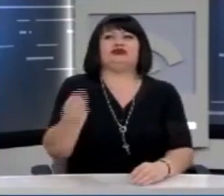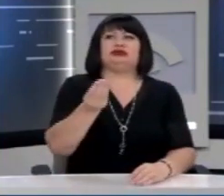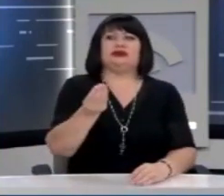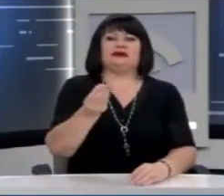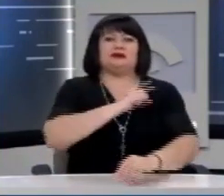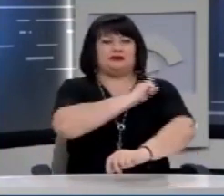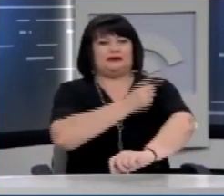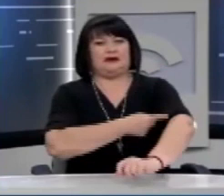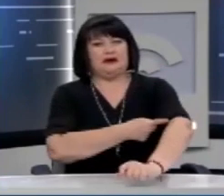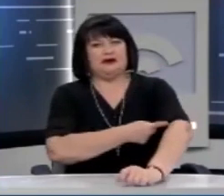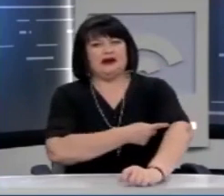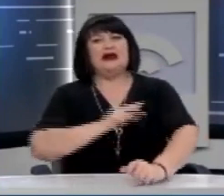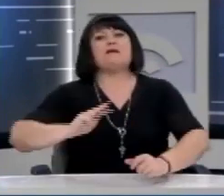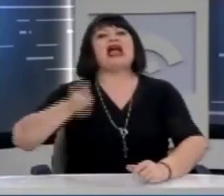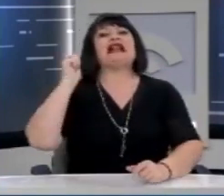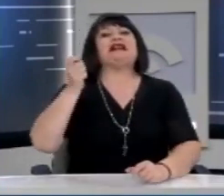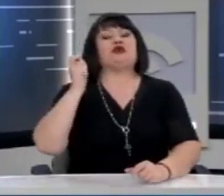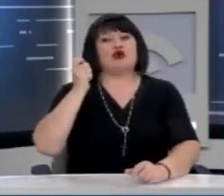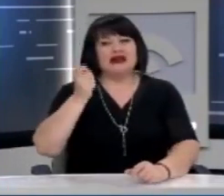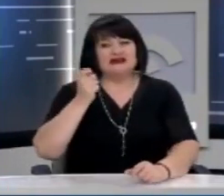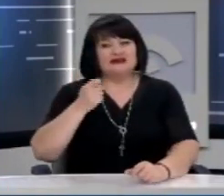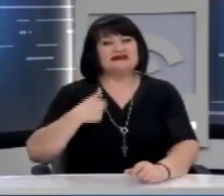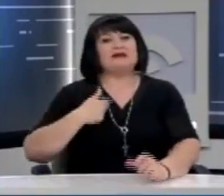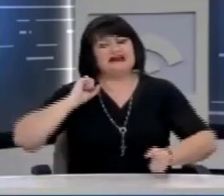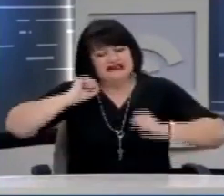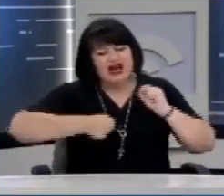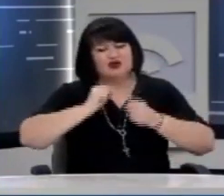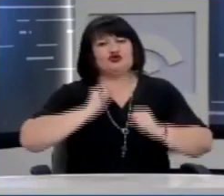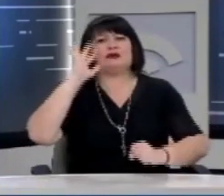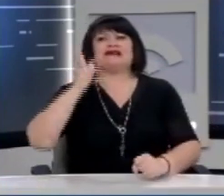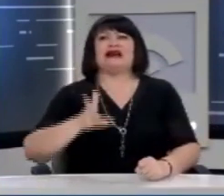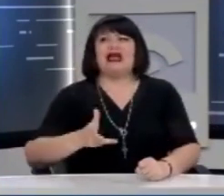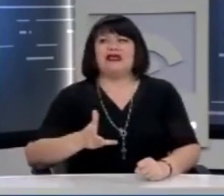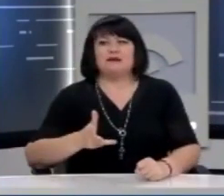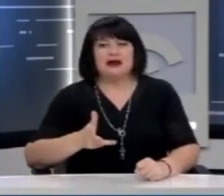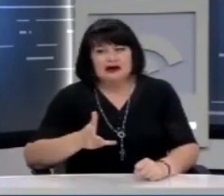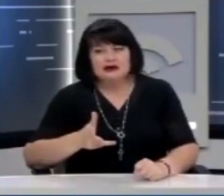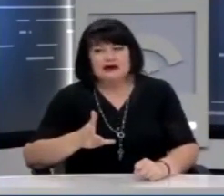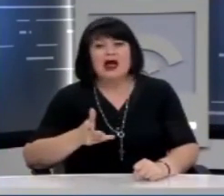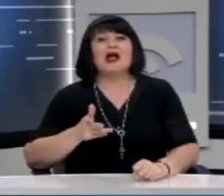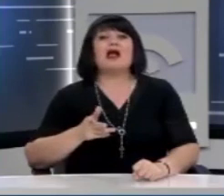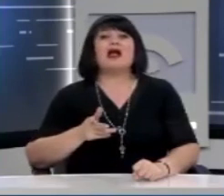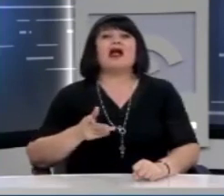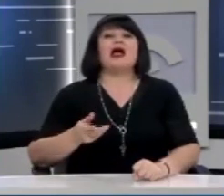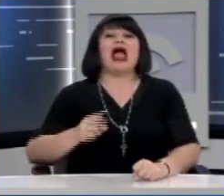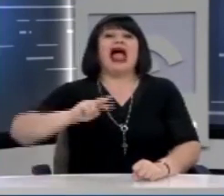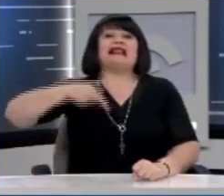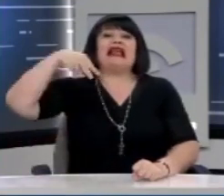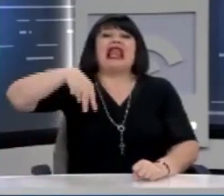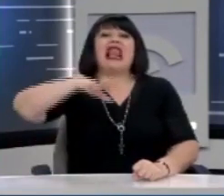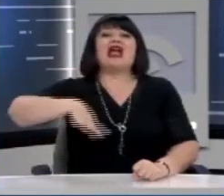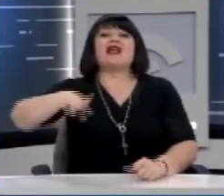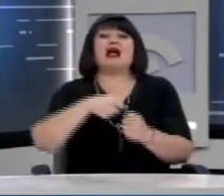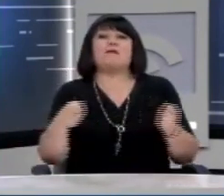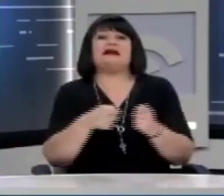δύναμη της λαϊκής αντιπολίτευσης που αγωνίζεται καθημερινά για να μην περάσουν νέα αντιλαϊκά